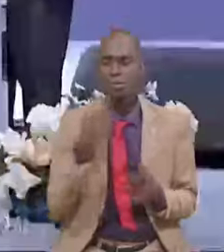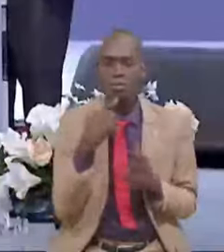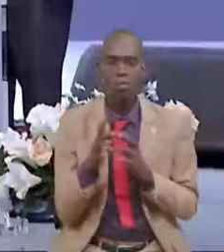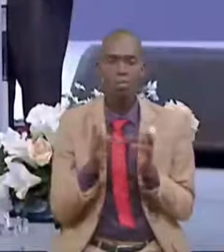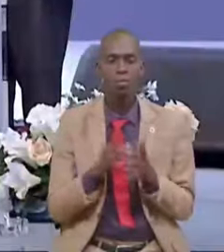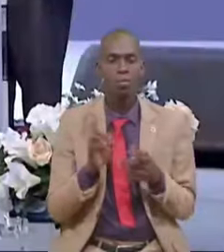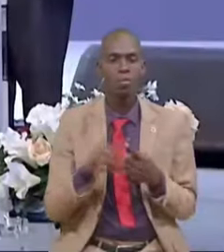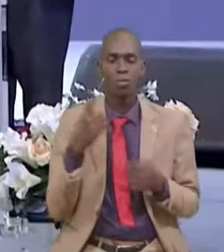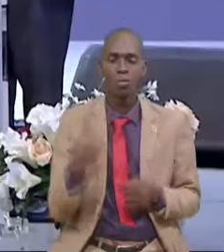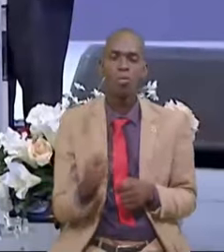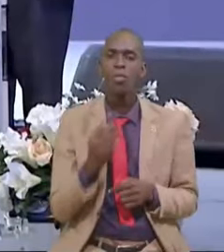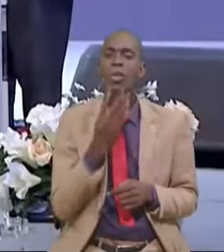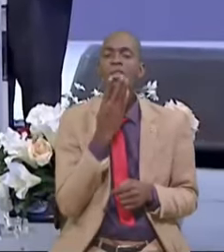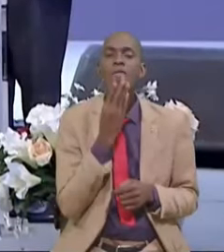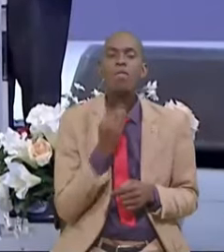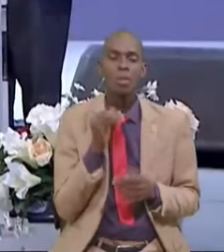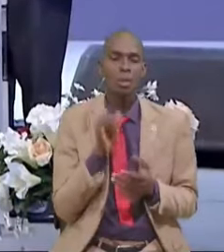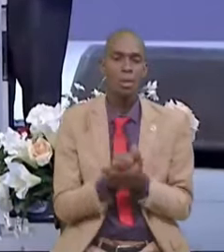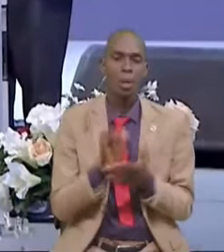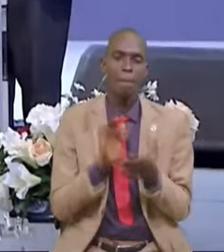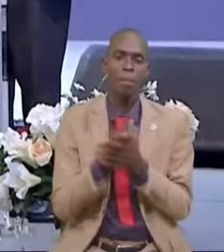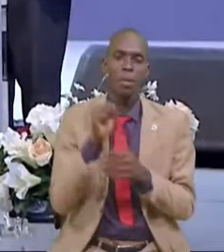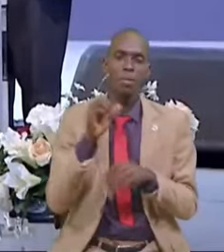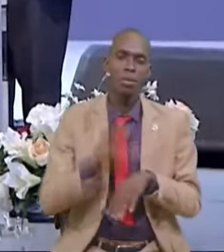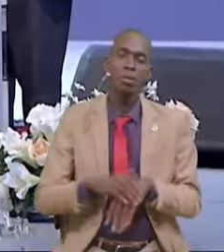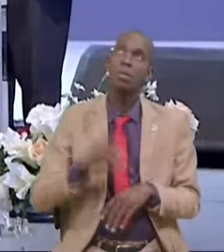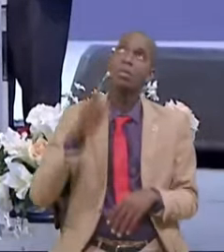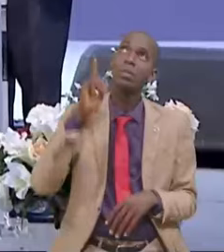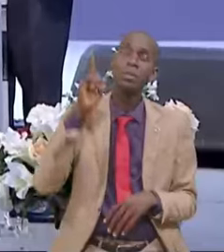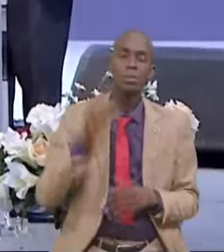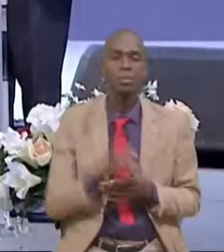31. Jésus dit aux Juifs qui avaient cru en lui,